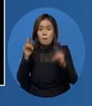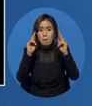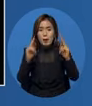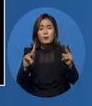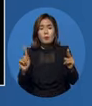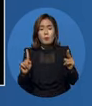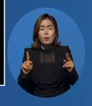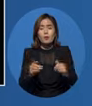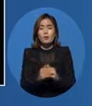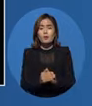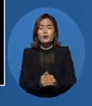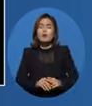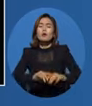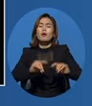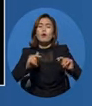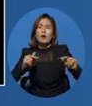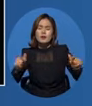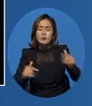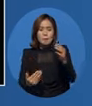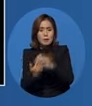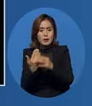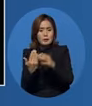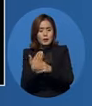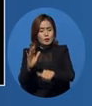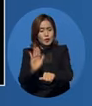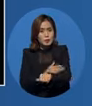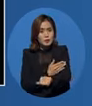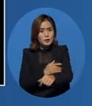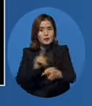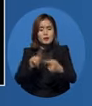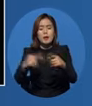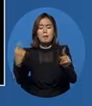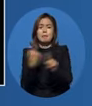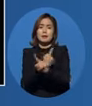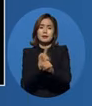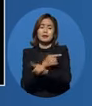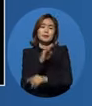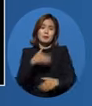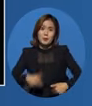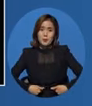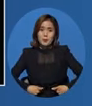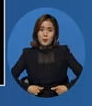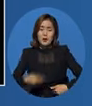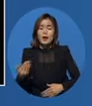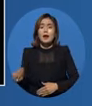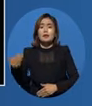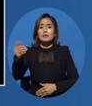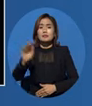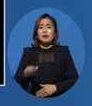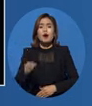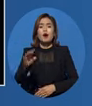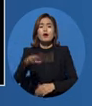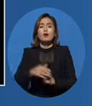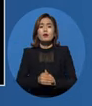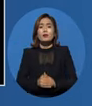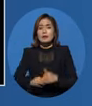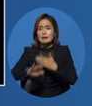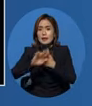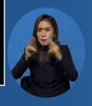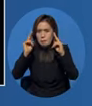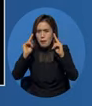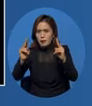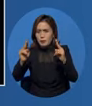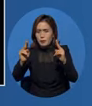하고 여러가지 발생된 부작용을 수정하는 것은 맞습니다만 이것을 근본적으로 다른 방향으로